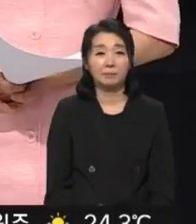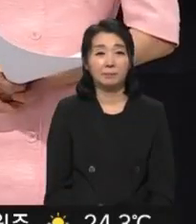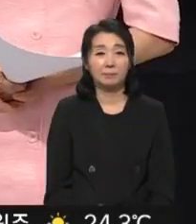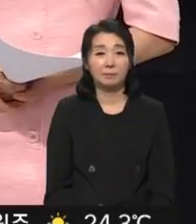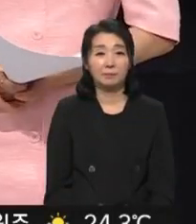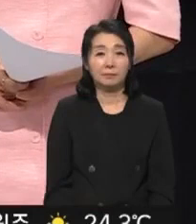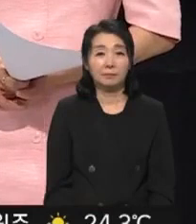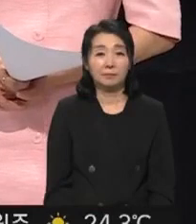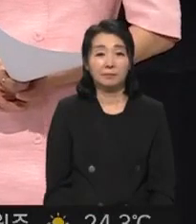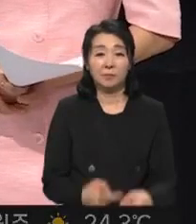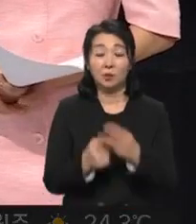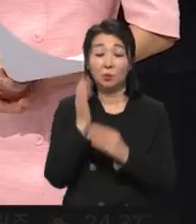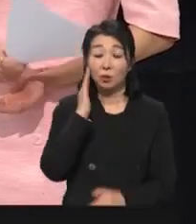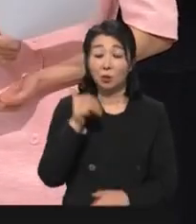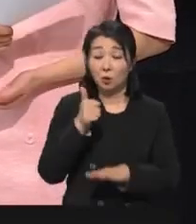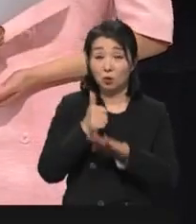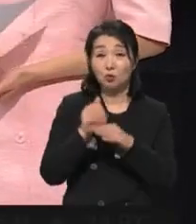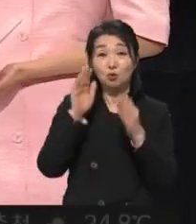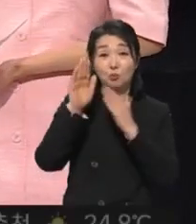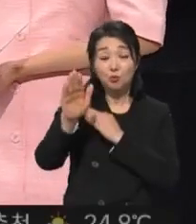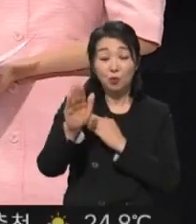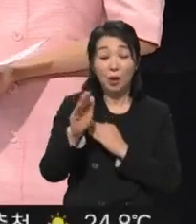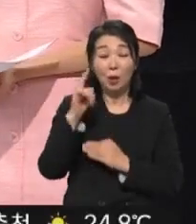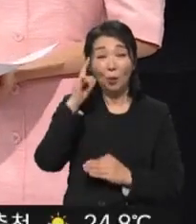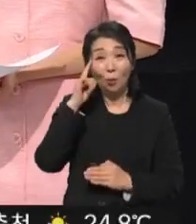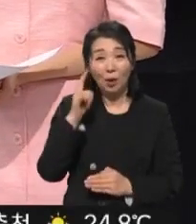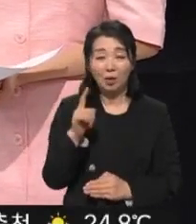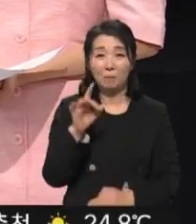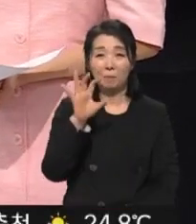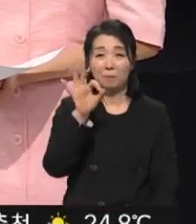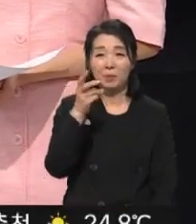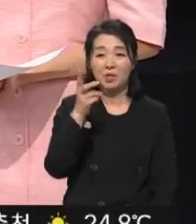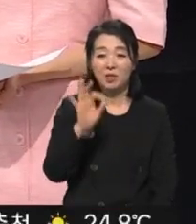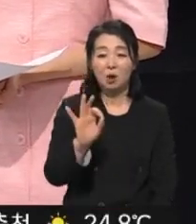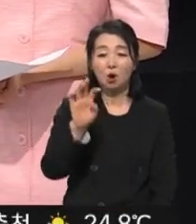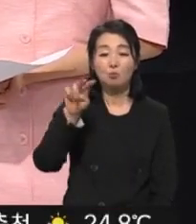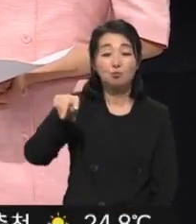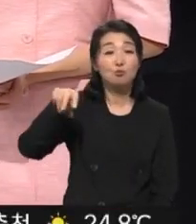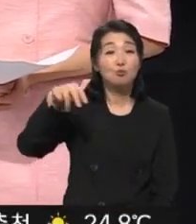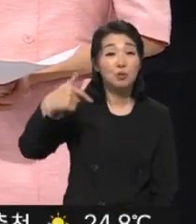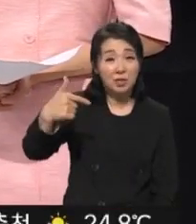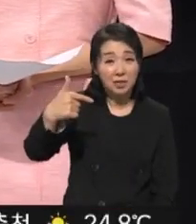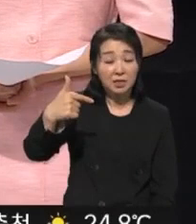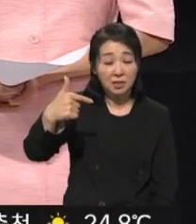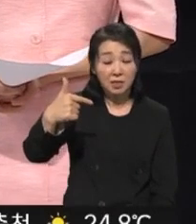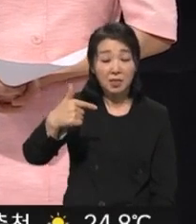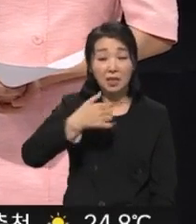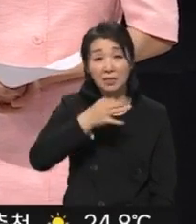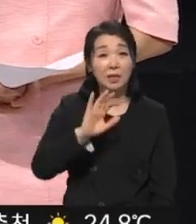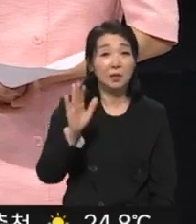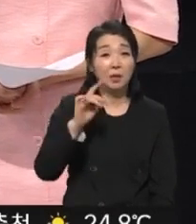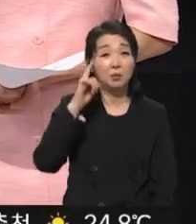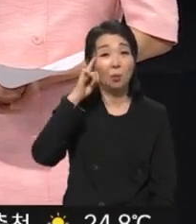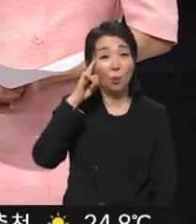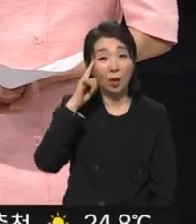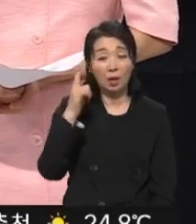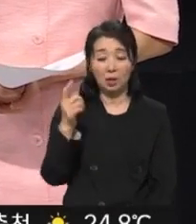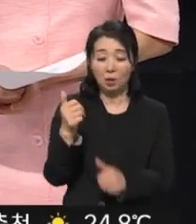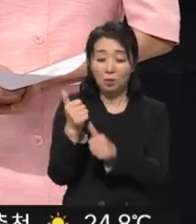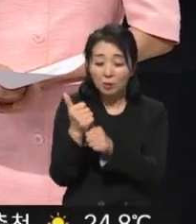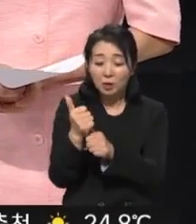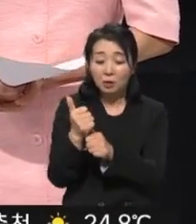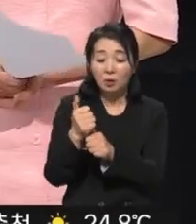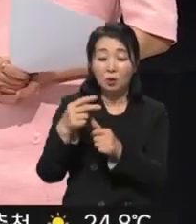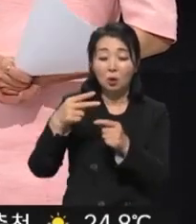윤 대통령의 취임 이후에도 영부인 호칭을 사용하지 않고 대통령의 배우자를 보좌하던 제2부속실 또한